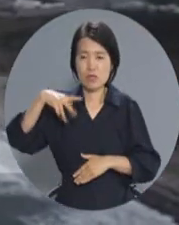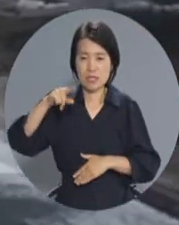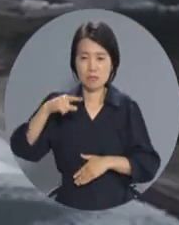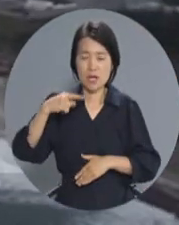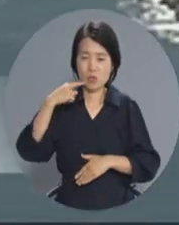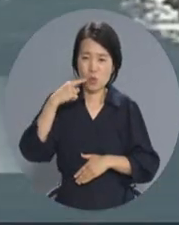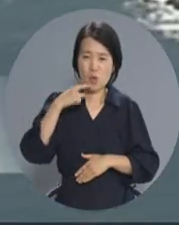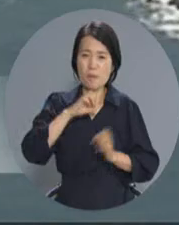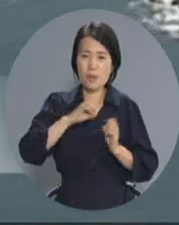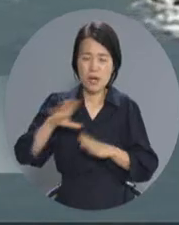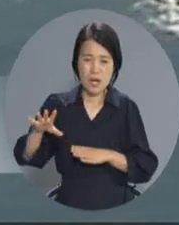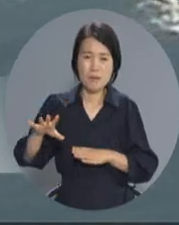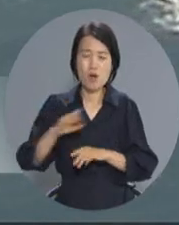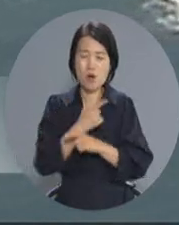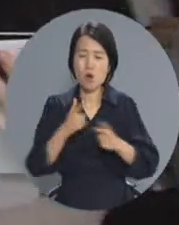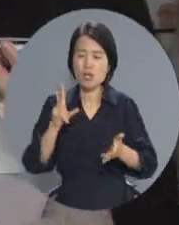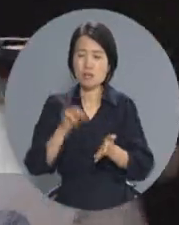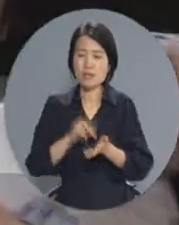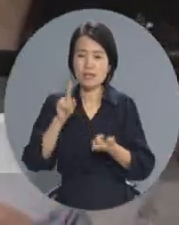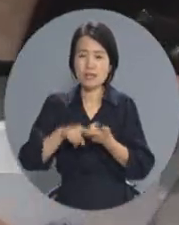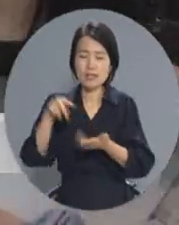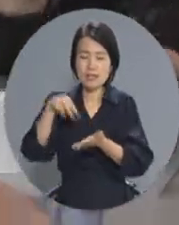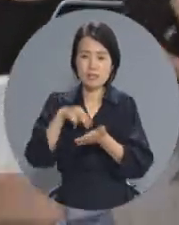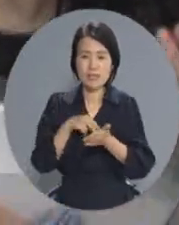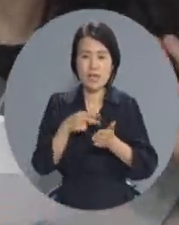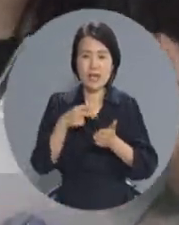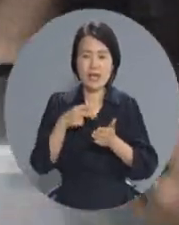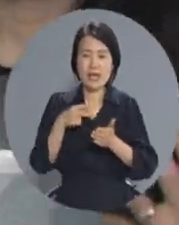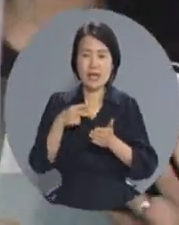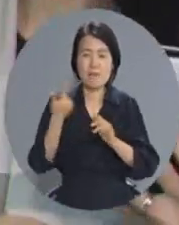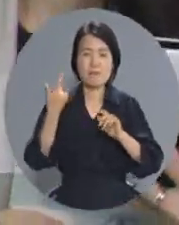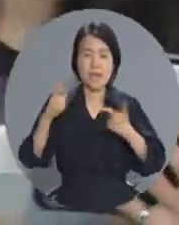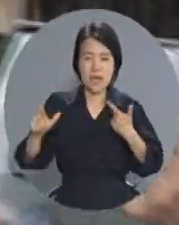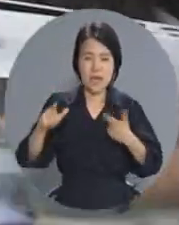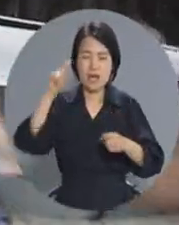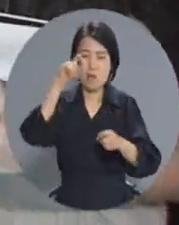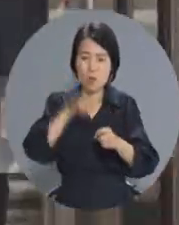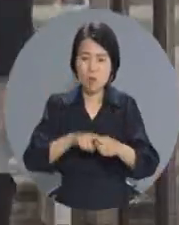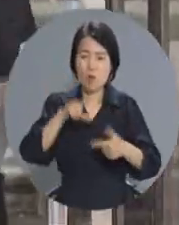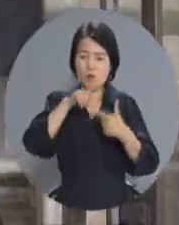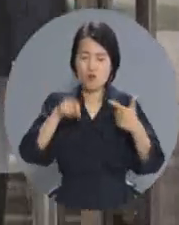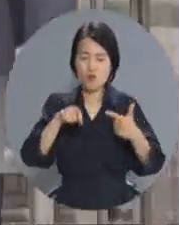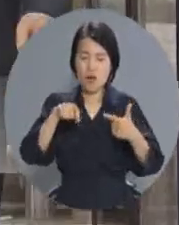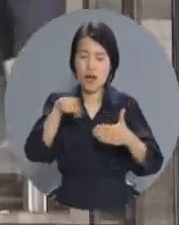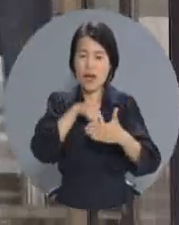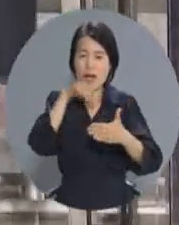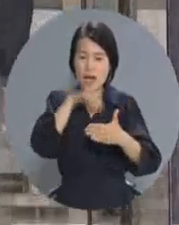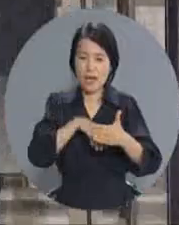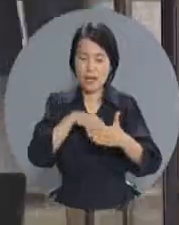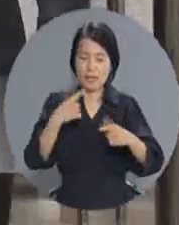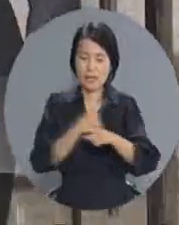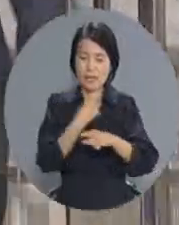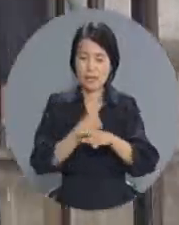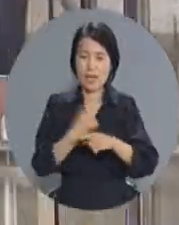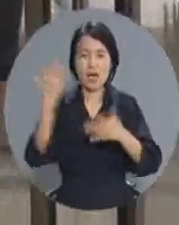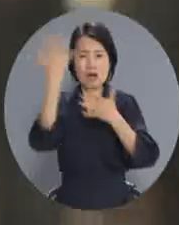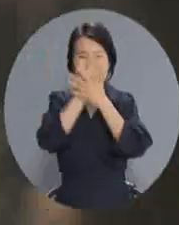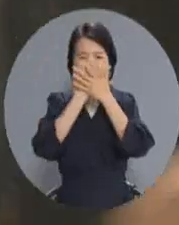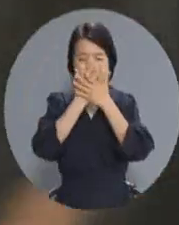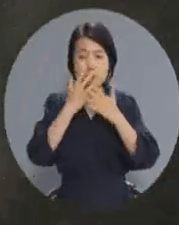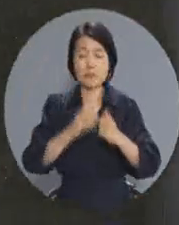원전 오염수 방류 등 여러 현안을 두고 극한 사실을 이어가면서 목표로 내건 6월 내 개편도 불투명한 상황입니다